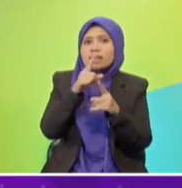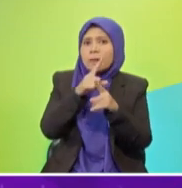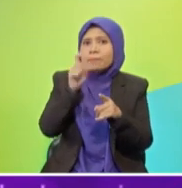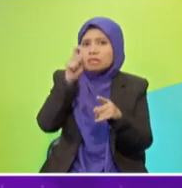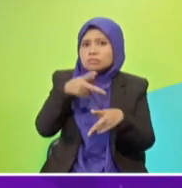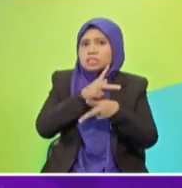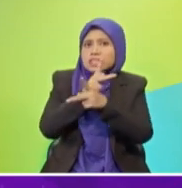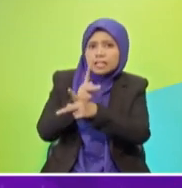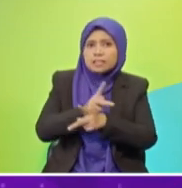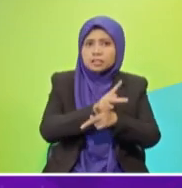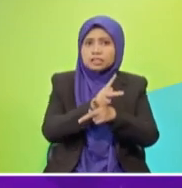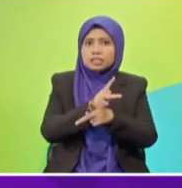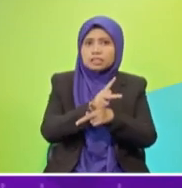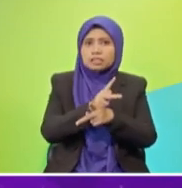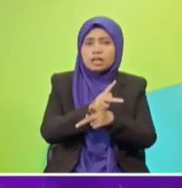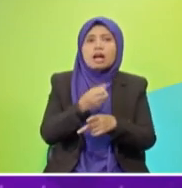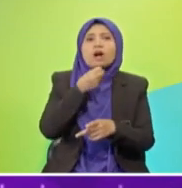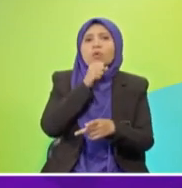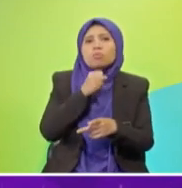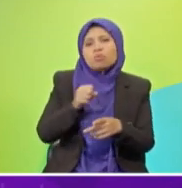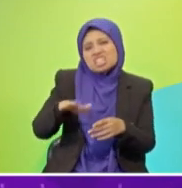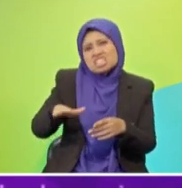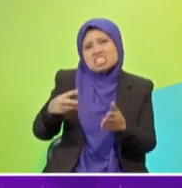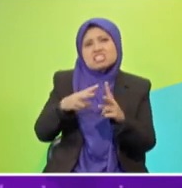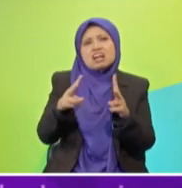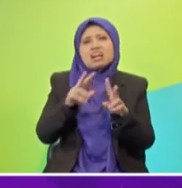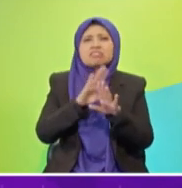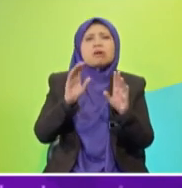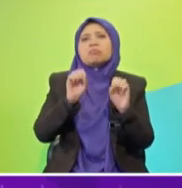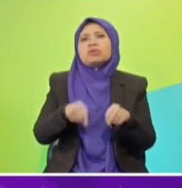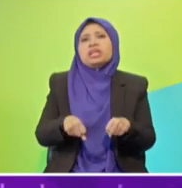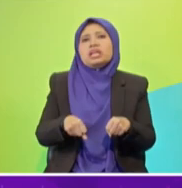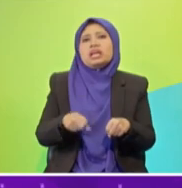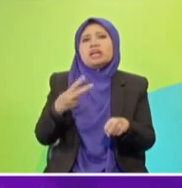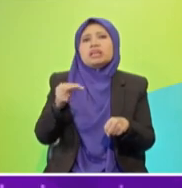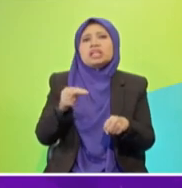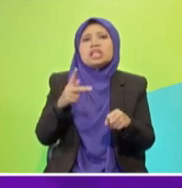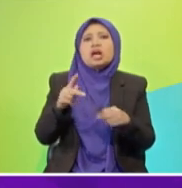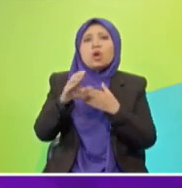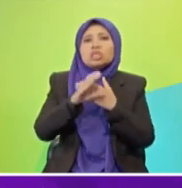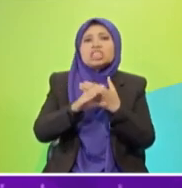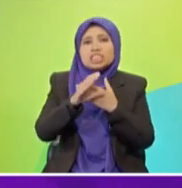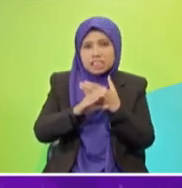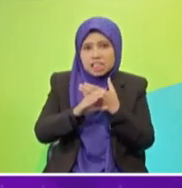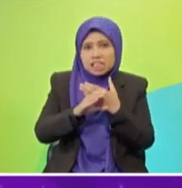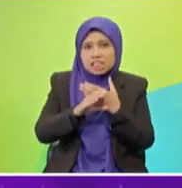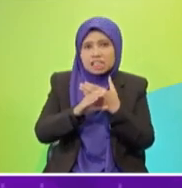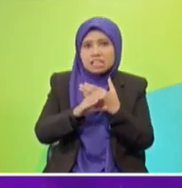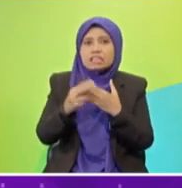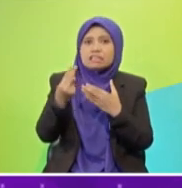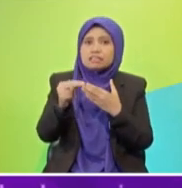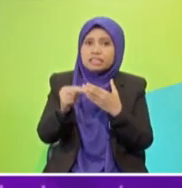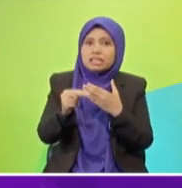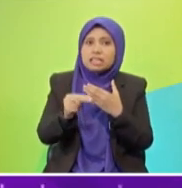kalau umur 1 tahun sesuai tak sesuai kalau ada jadwal mungkin tapi